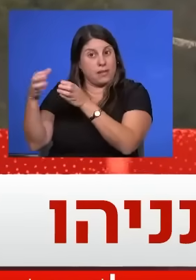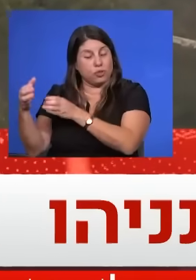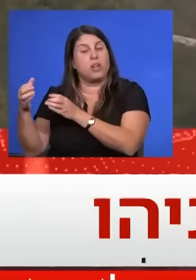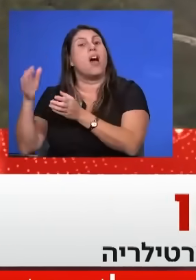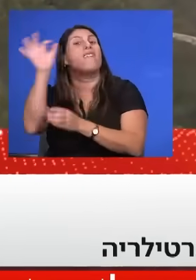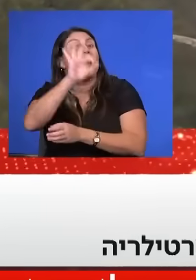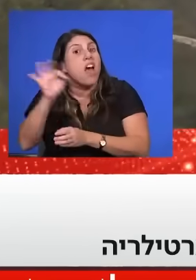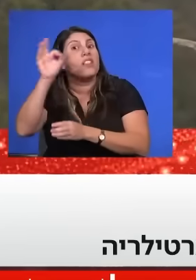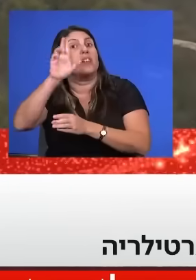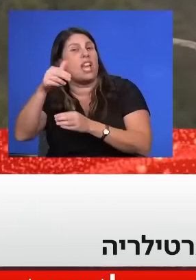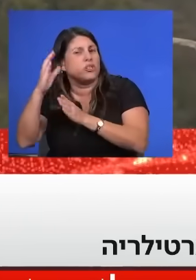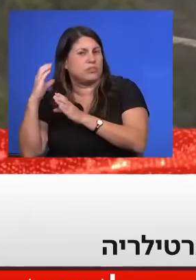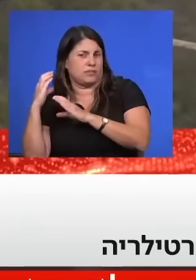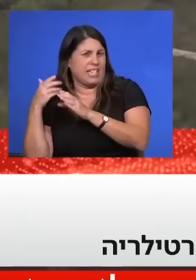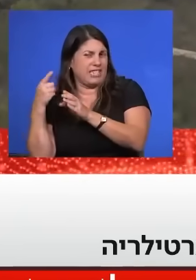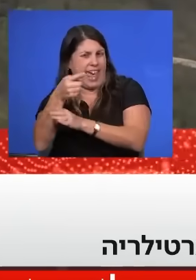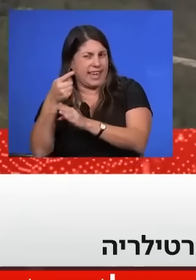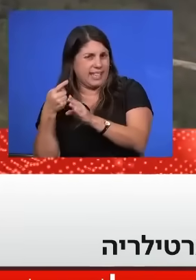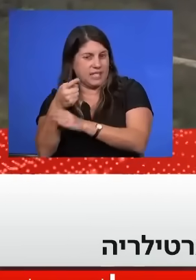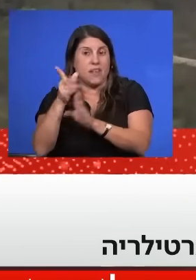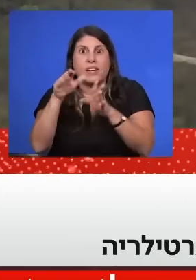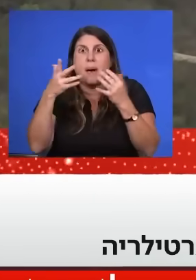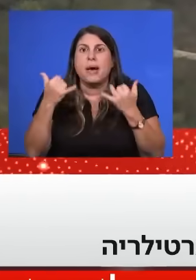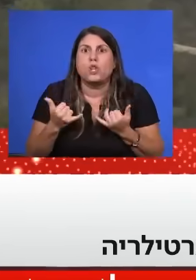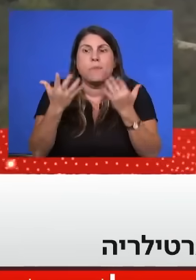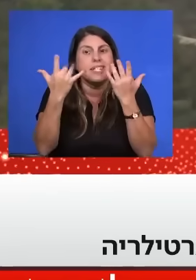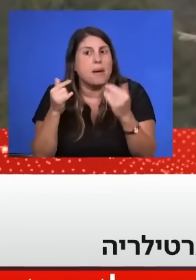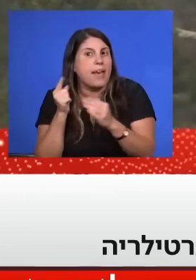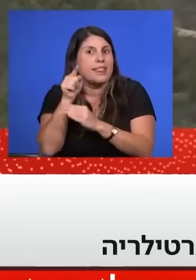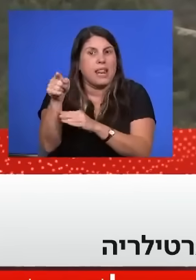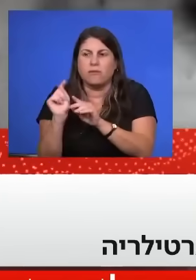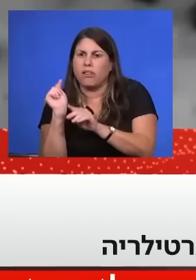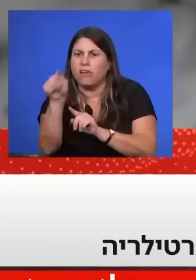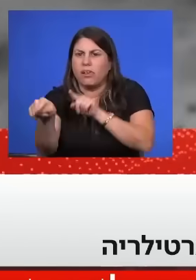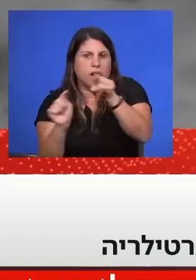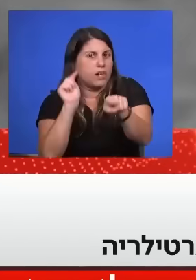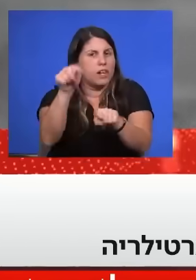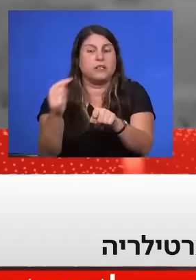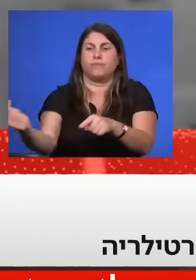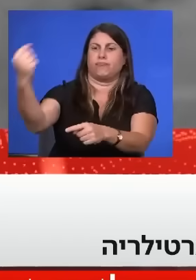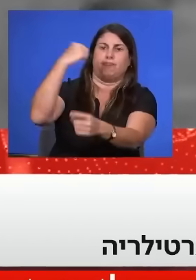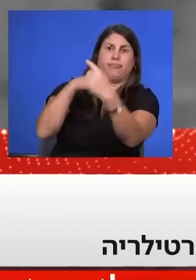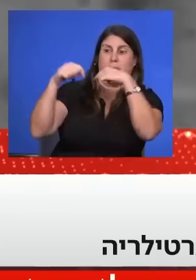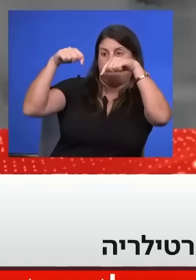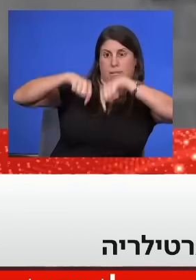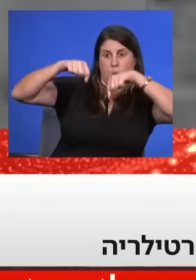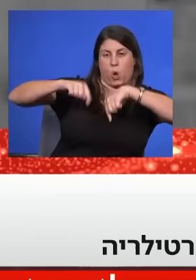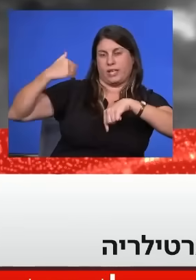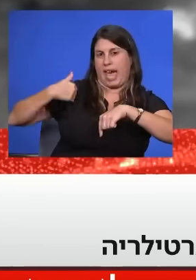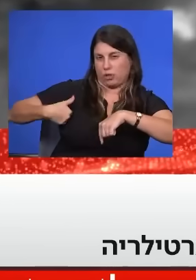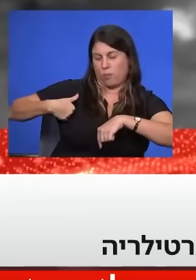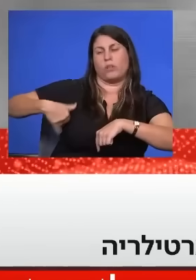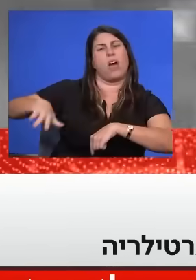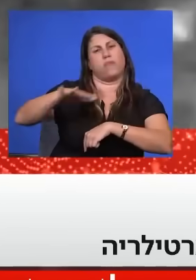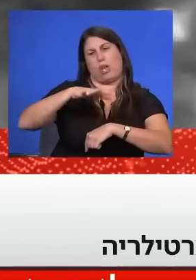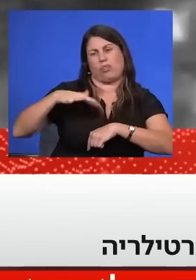וגם היום כמה טילים זלגו ועברו את הרכס ונפלו כאן מאחורינו בקריית שמונה בשטח פתוח. לא היה נזק,